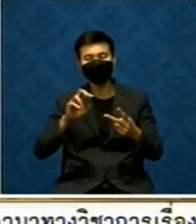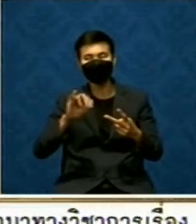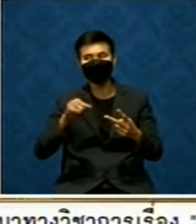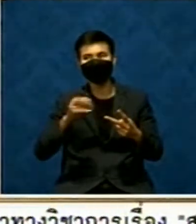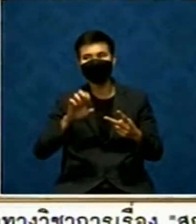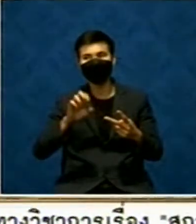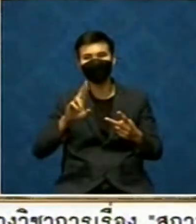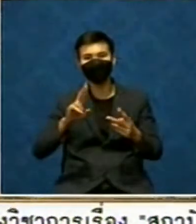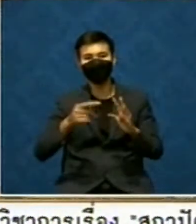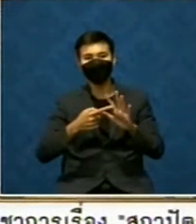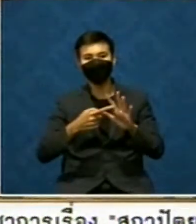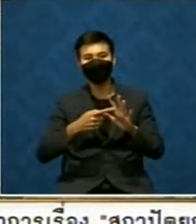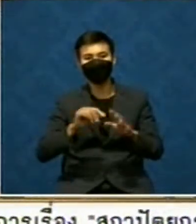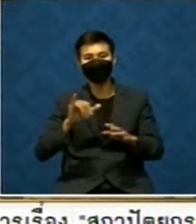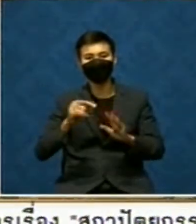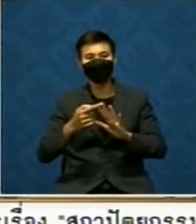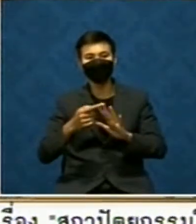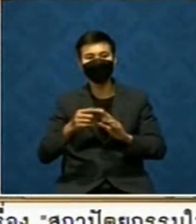ายค้าน